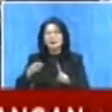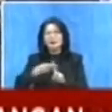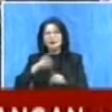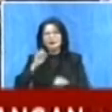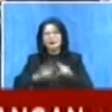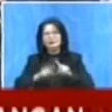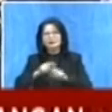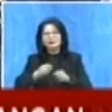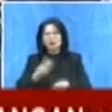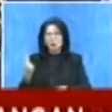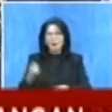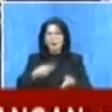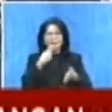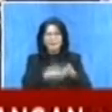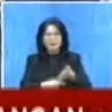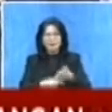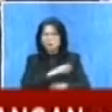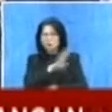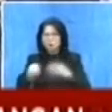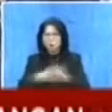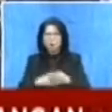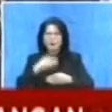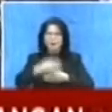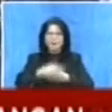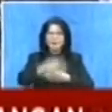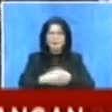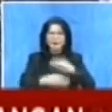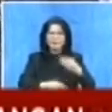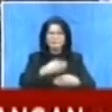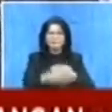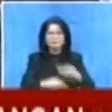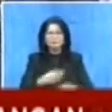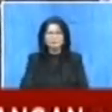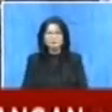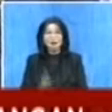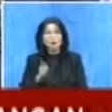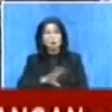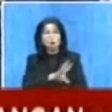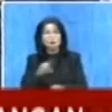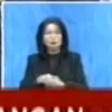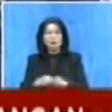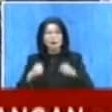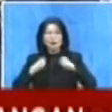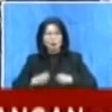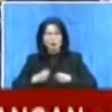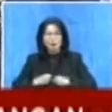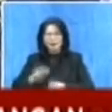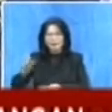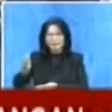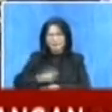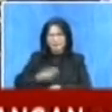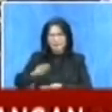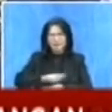menyeluruh, bertahap, dan terukur, meliputi penguatan sisi penerimaan negara